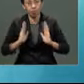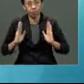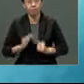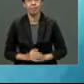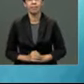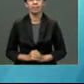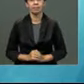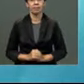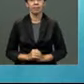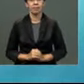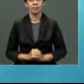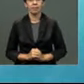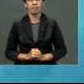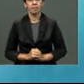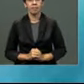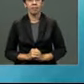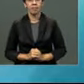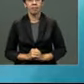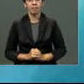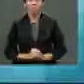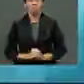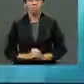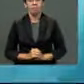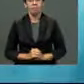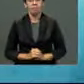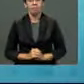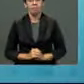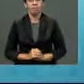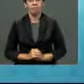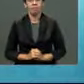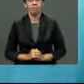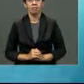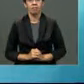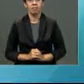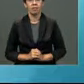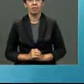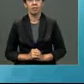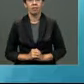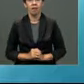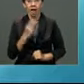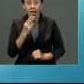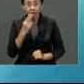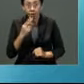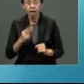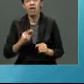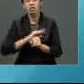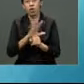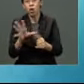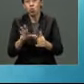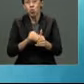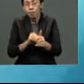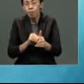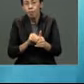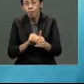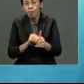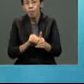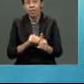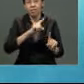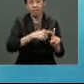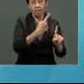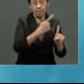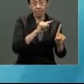ครับมาดูการกระจายของการพบการติดเชื้อตั้งแต่ในช่วงของมกรา